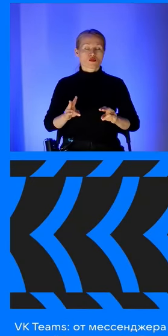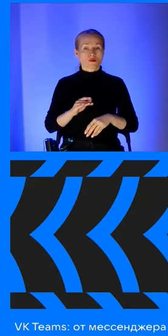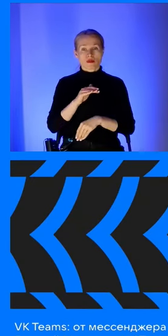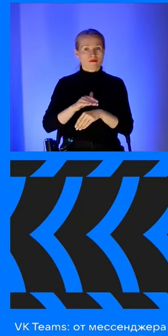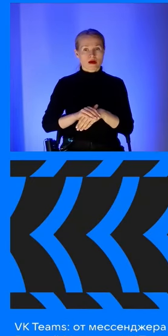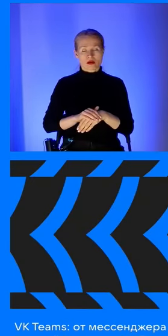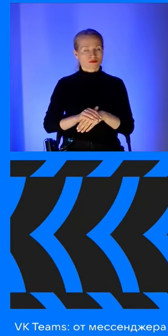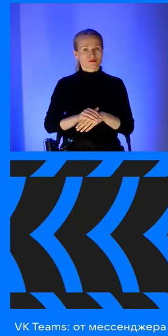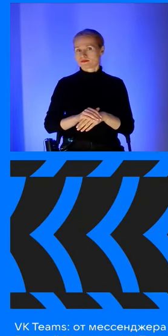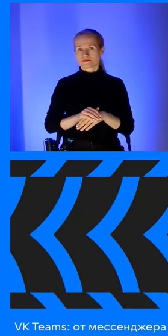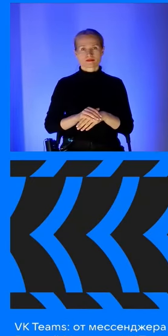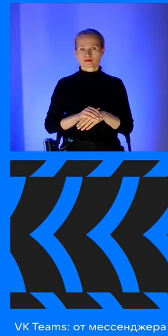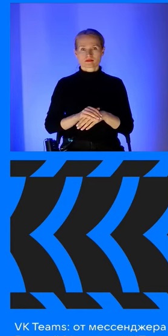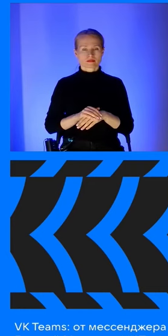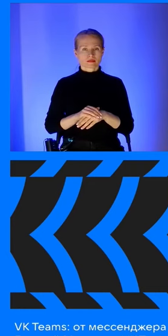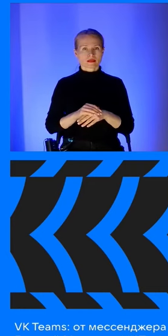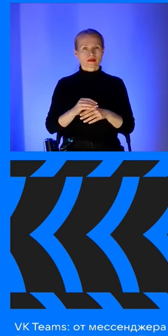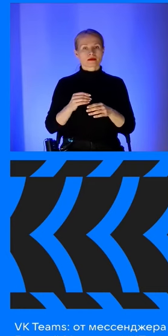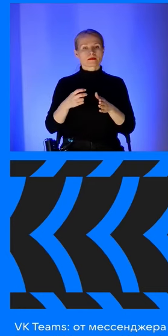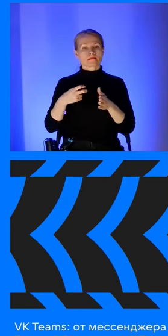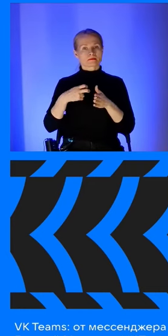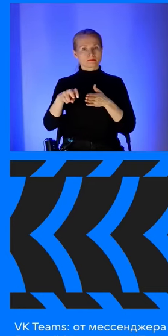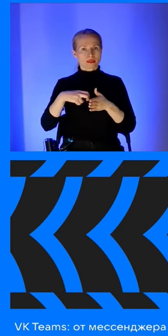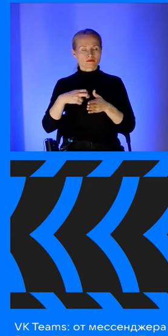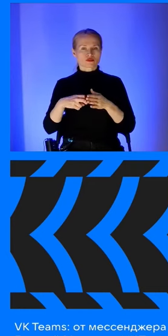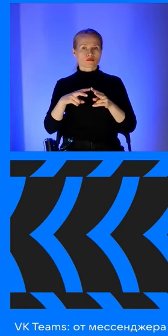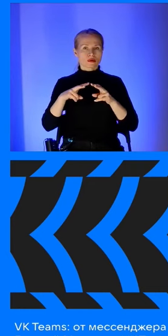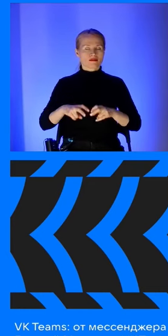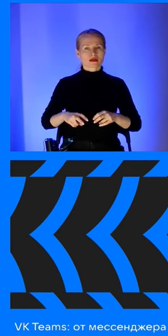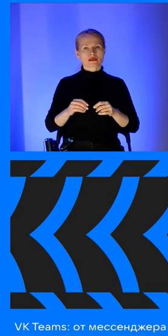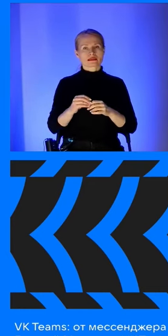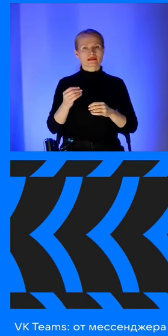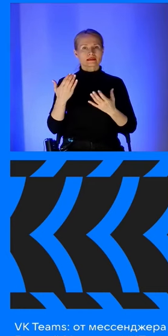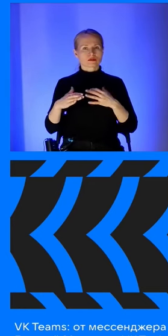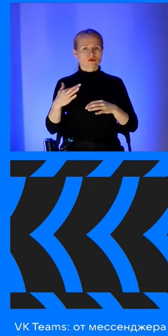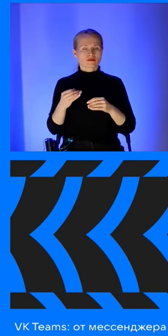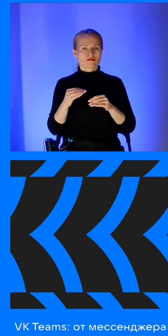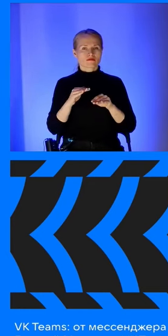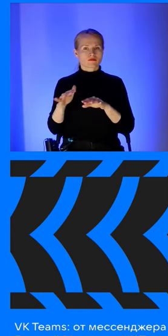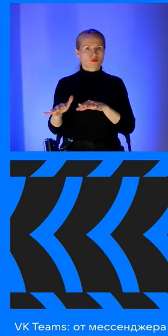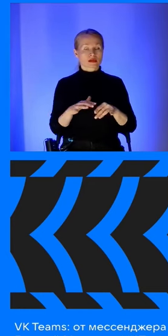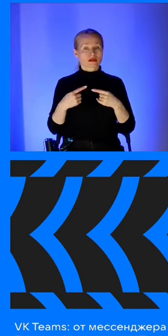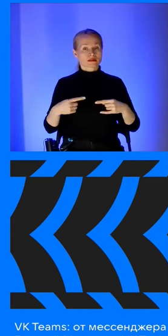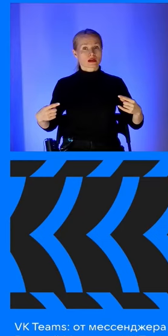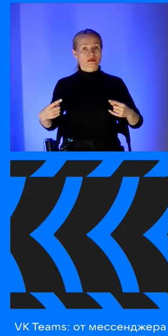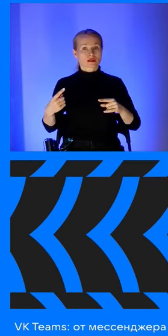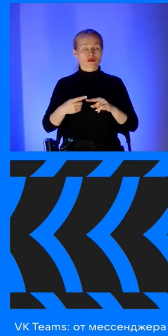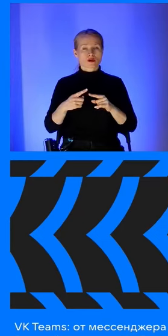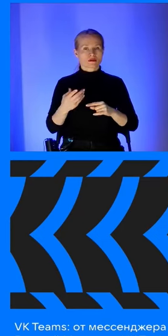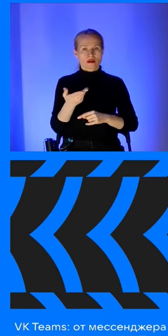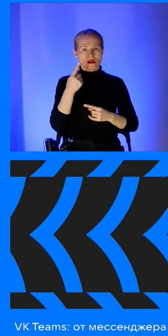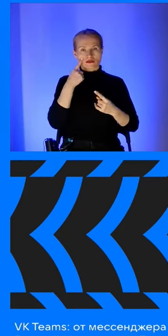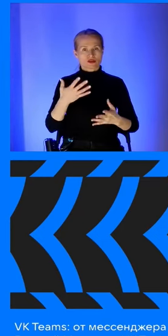факту, если мы рассматриваем, то в мессенджере порядка там, наверное, сотни функциональностей разных, которые для нас как бы не очевидны. Да?